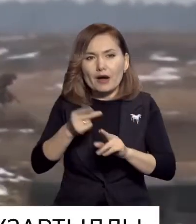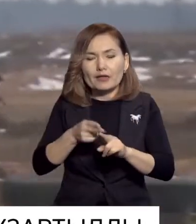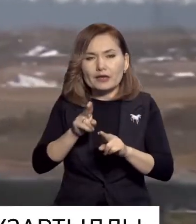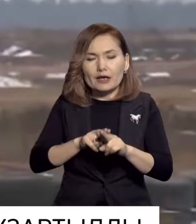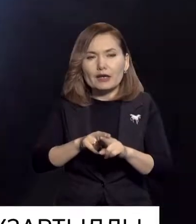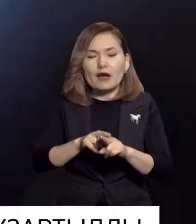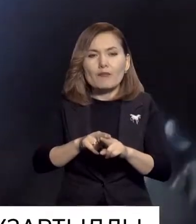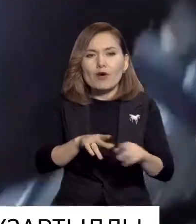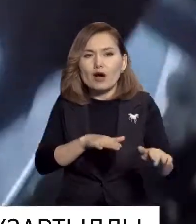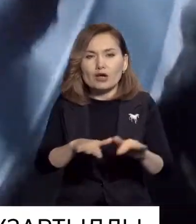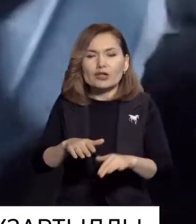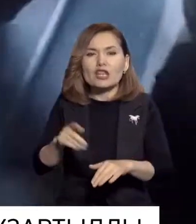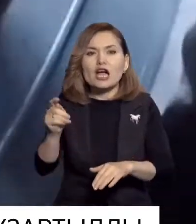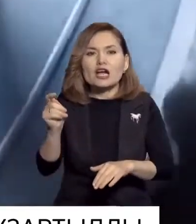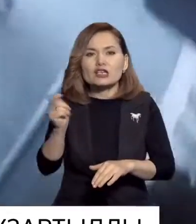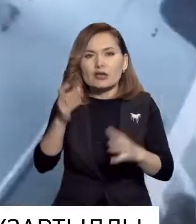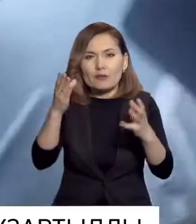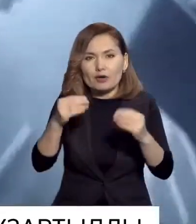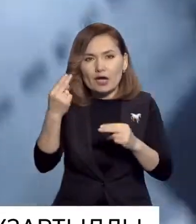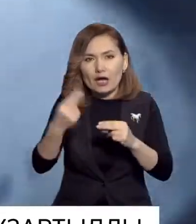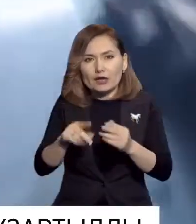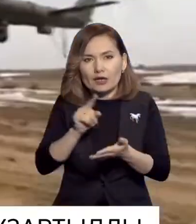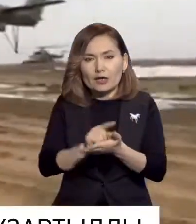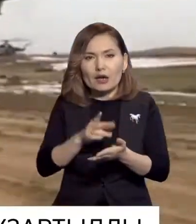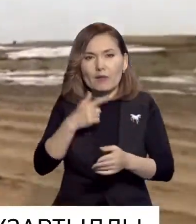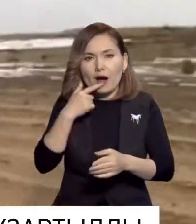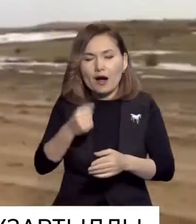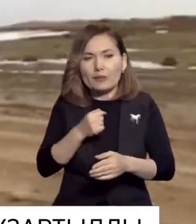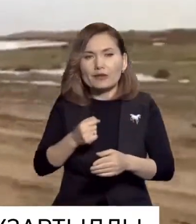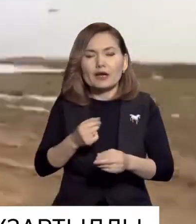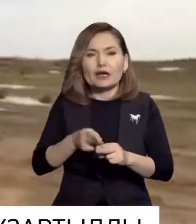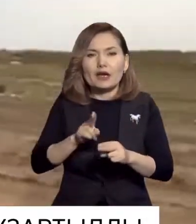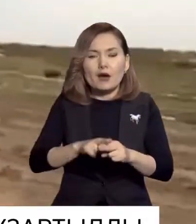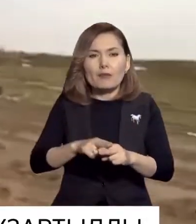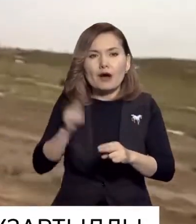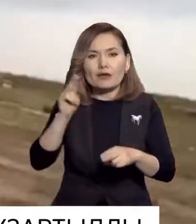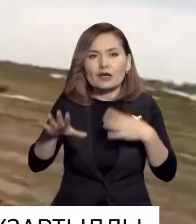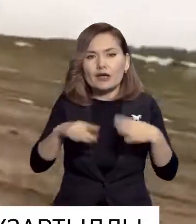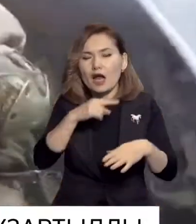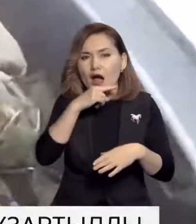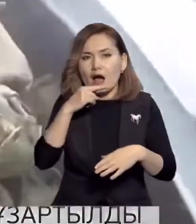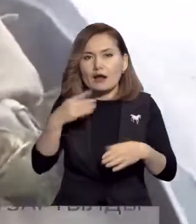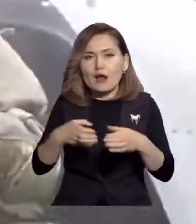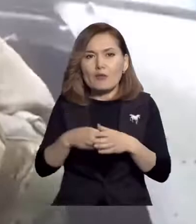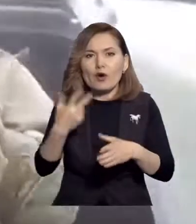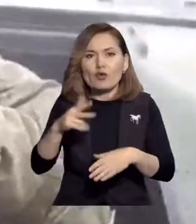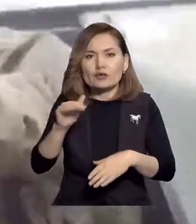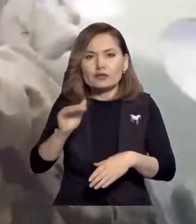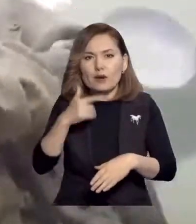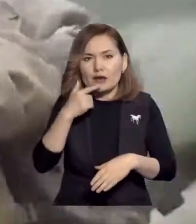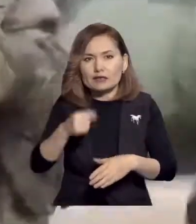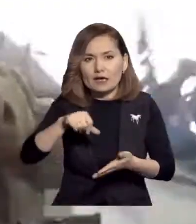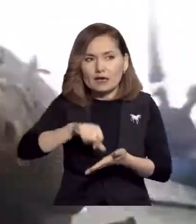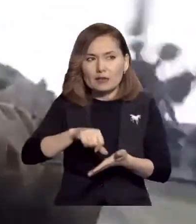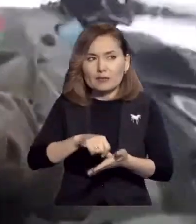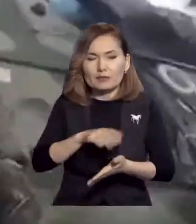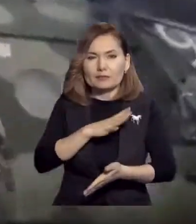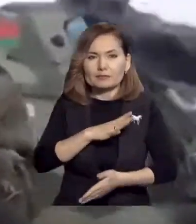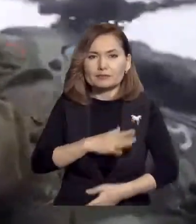маневрлер жексенбіде аяқталуы тиіс. Айта кетсек, әскери ойындарға Ресей тарапынан 30 мыңдай сарбаз қатысып